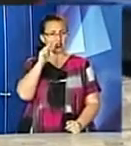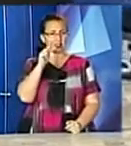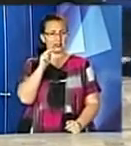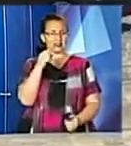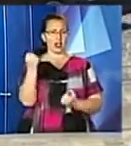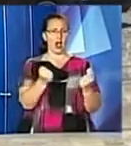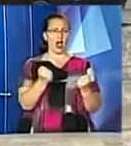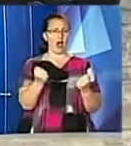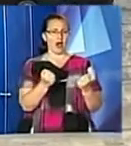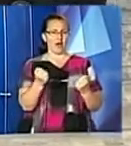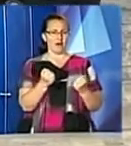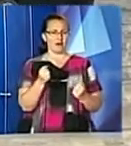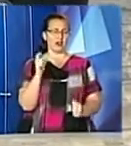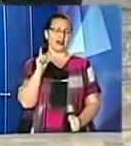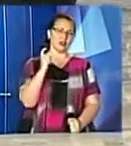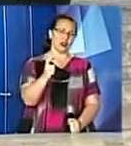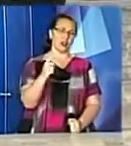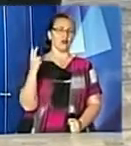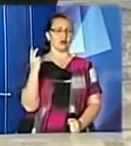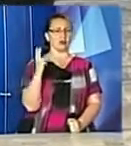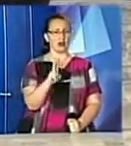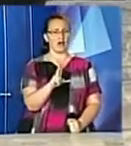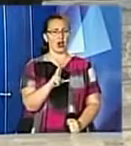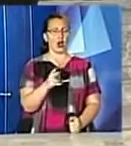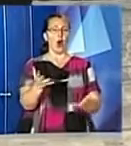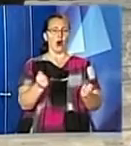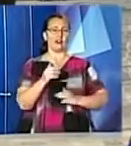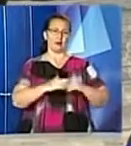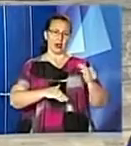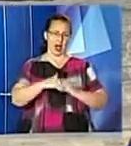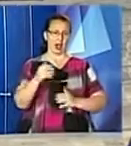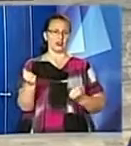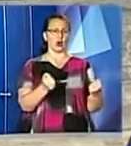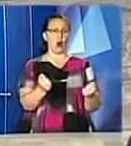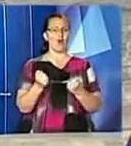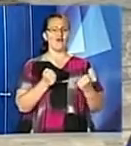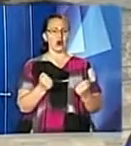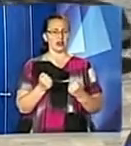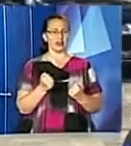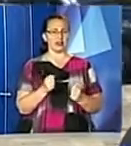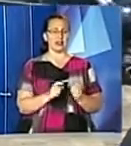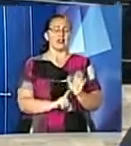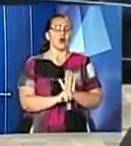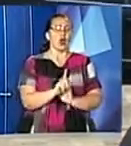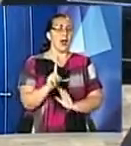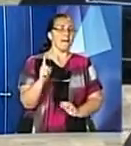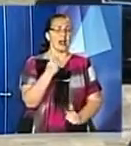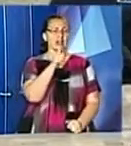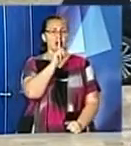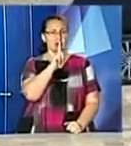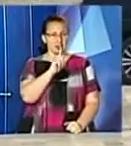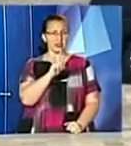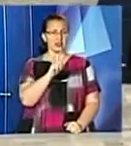керувати тролейбусом чи трамваєм, отримати відповідну практику водіння. І вже з перших місяців, навчання, до речі, ми